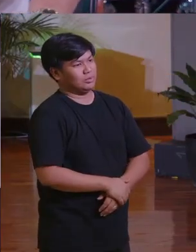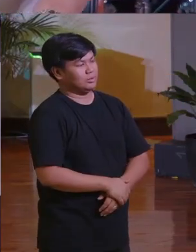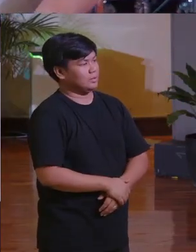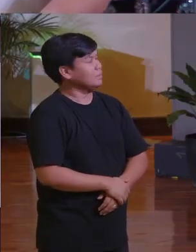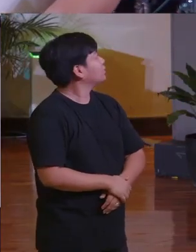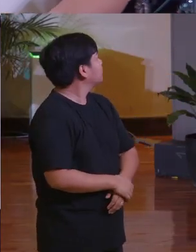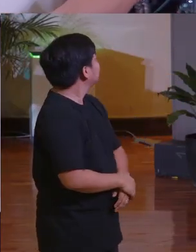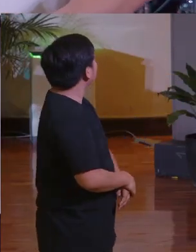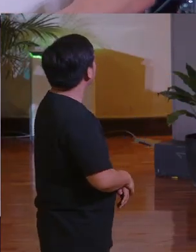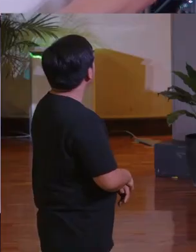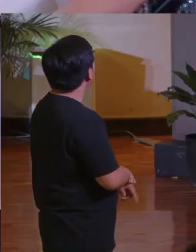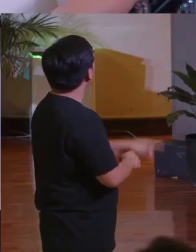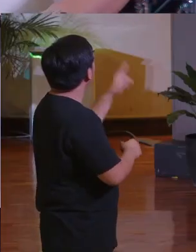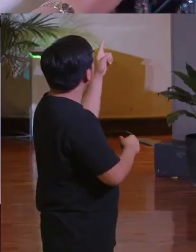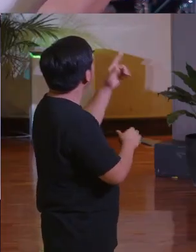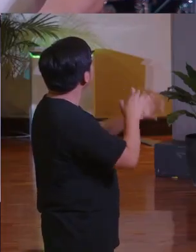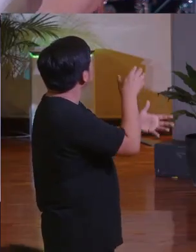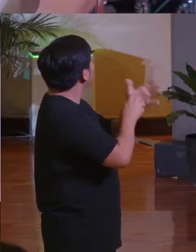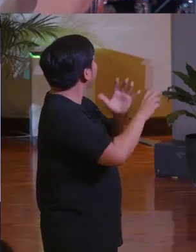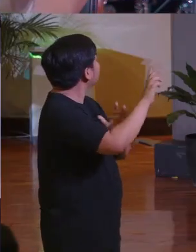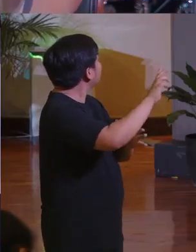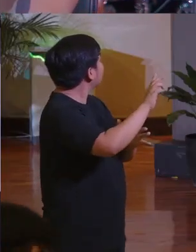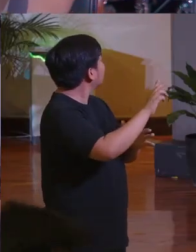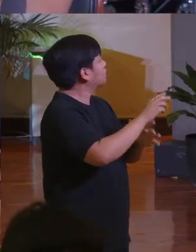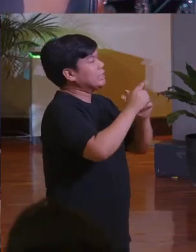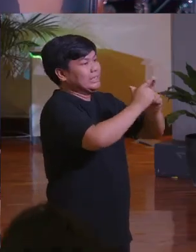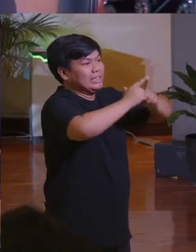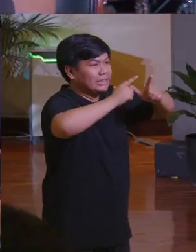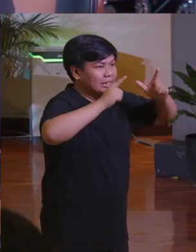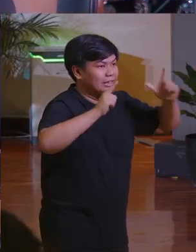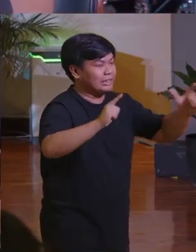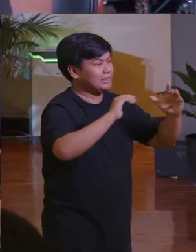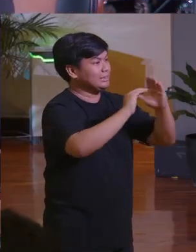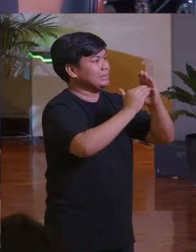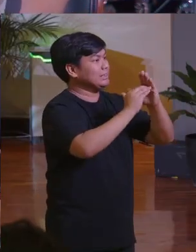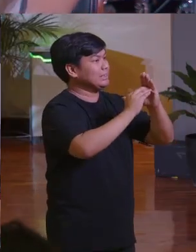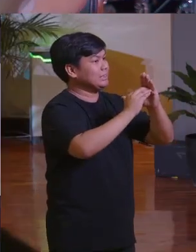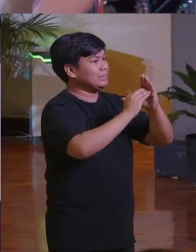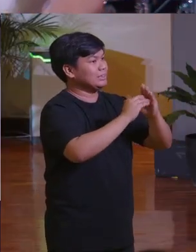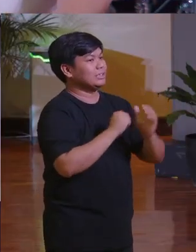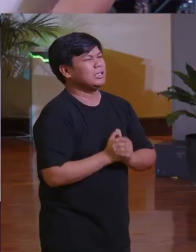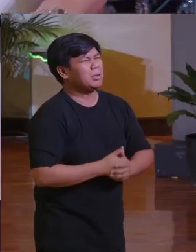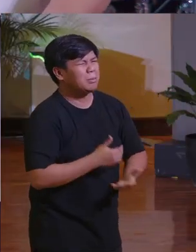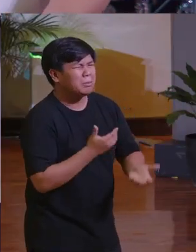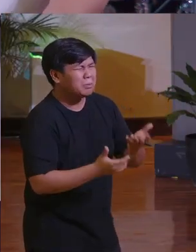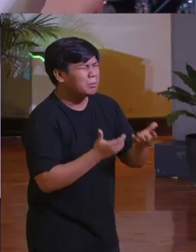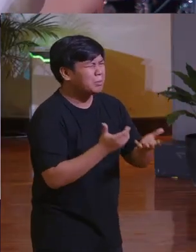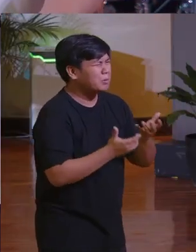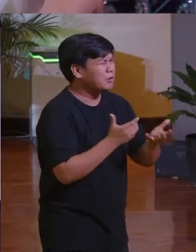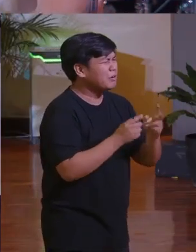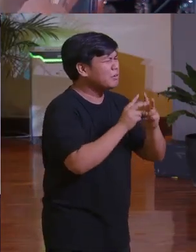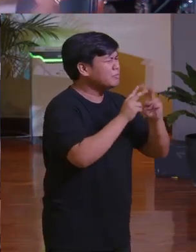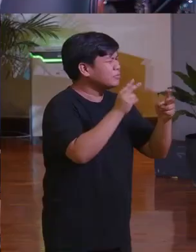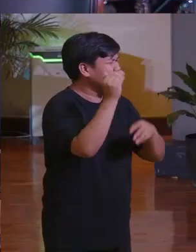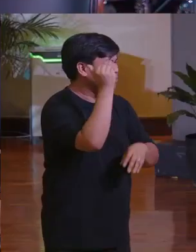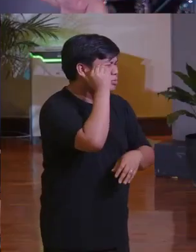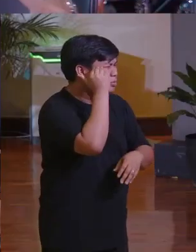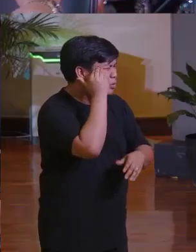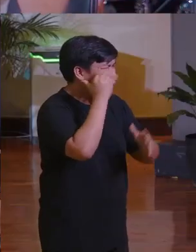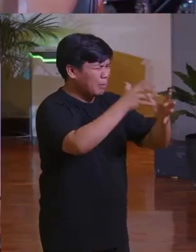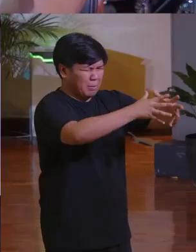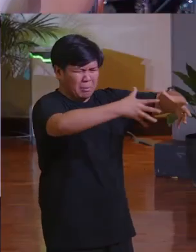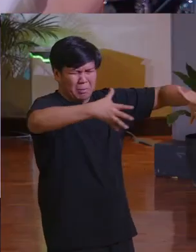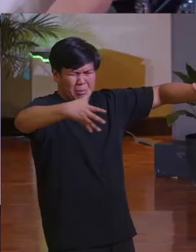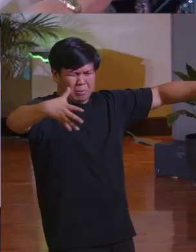lang. Pagdating sa chapter 3, exceedingly great city. So siguro napaka-tanyag,